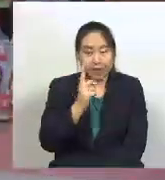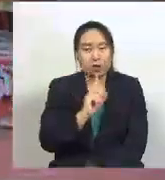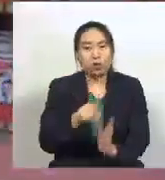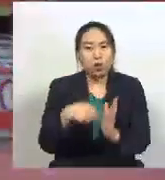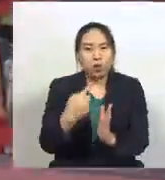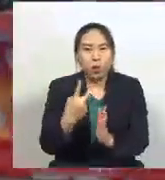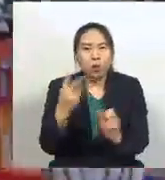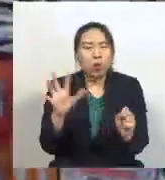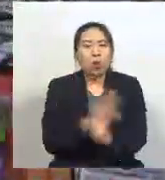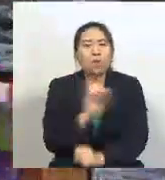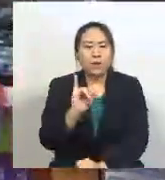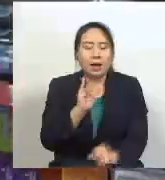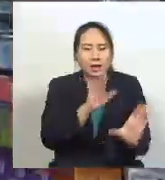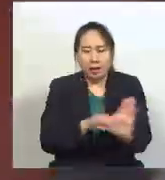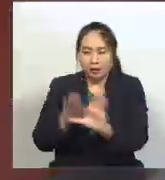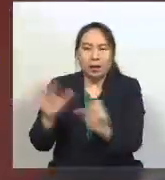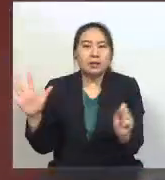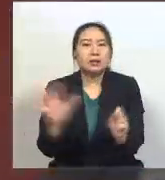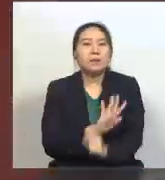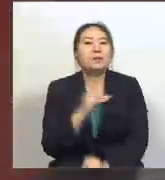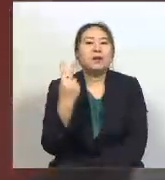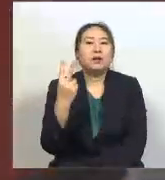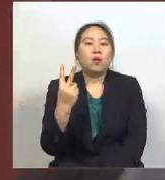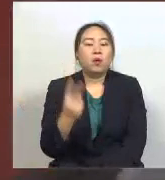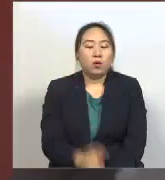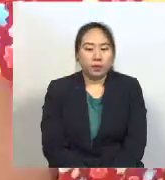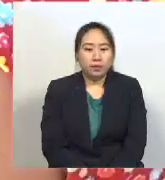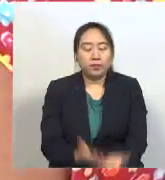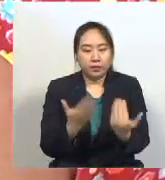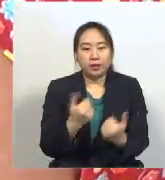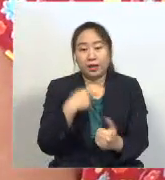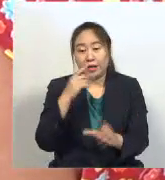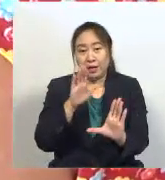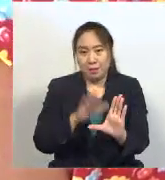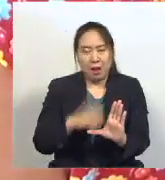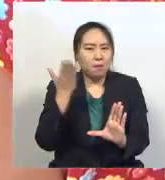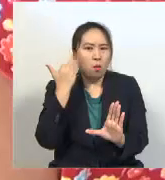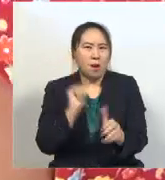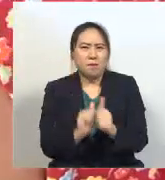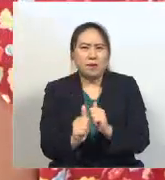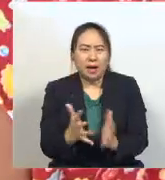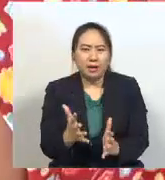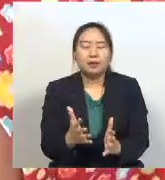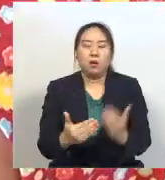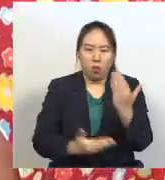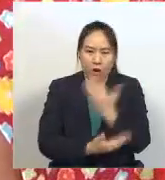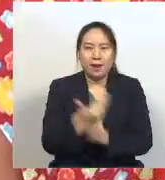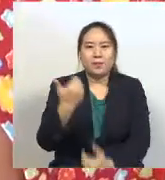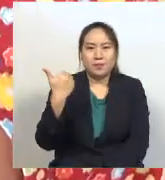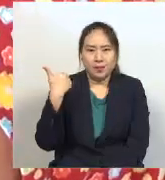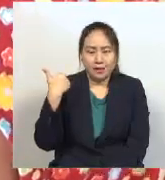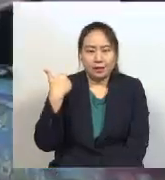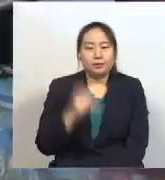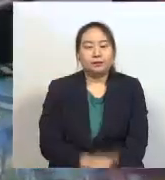ถึง2ชั่วโมงเต็มครบจำนวนทั้ง2รอบนะคะส่วนผู้ที่ลงทะเบียนไม่ทันเมื่อวานนี้ยังมีโอกาส